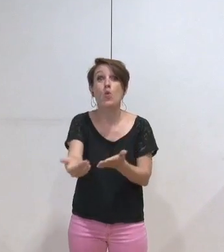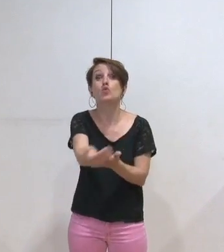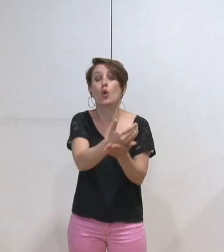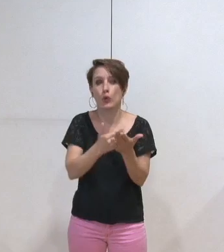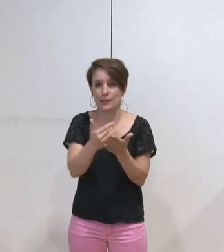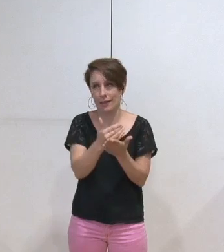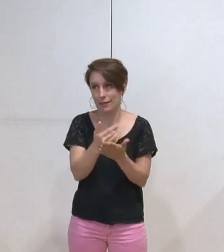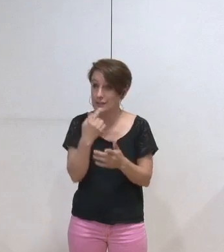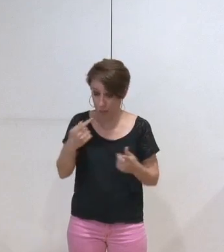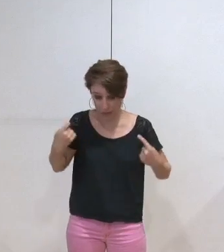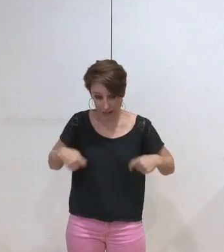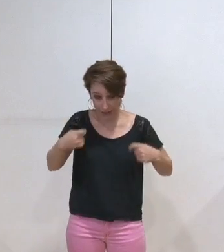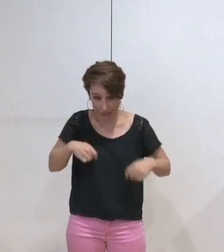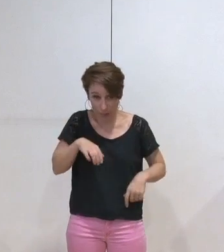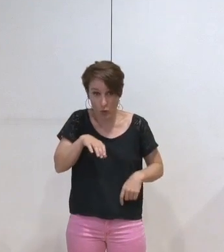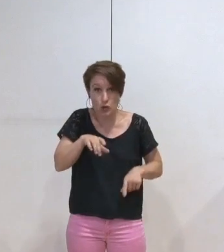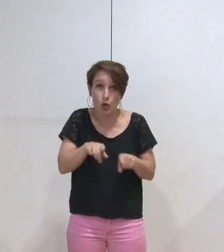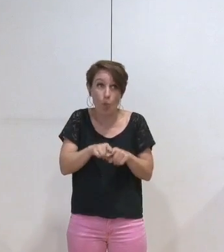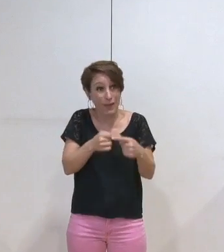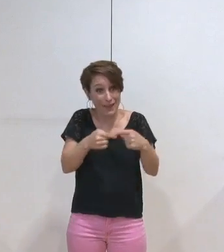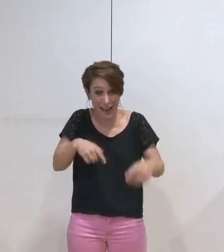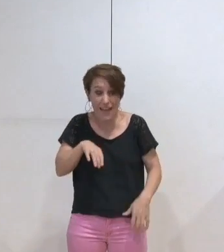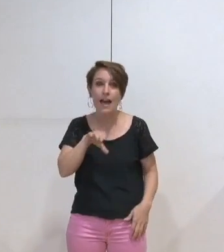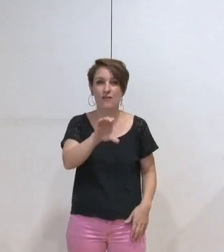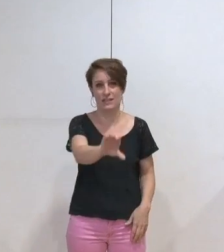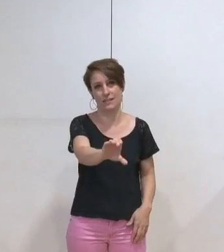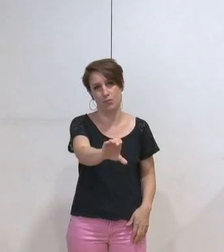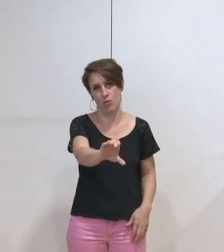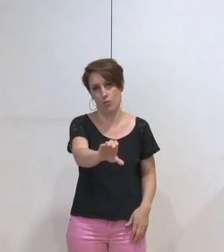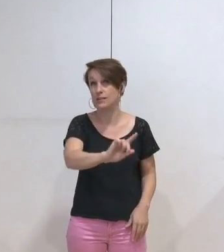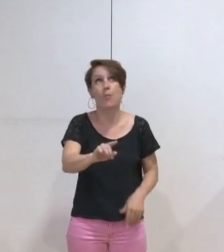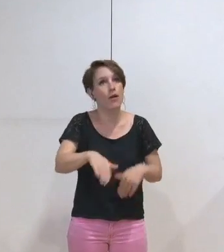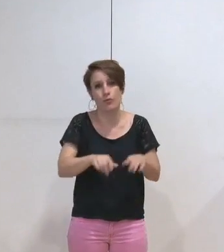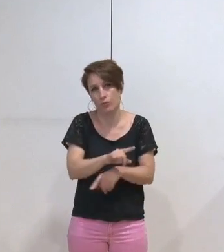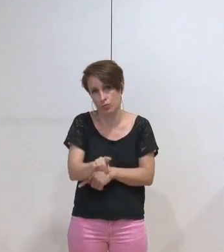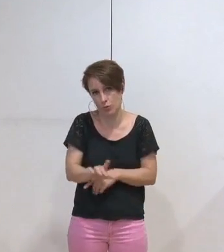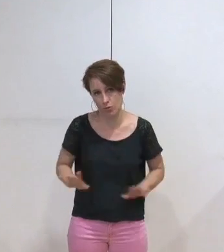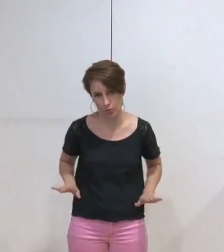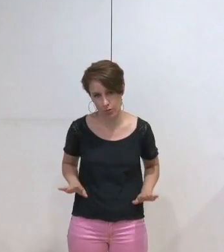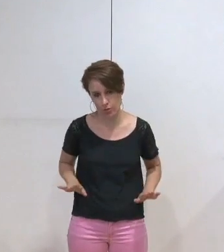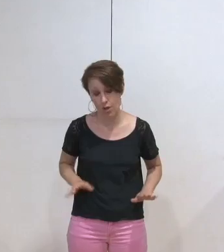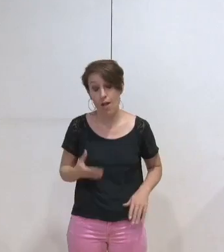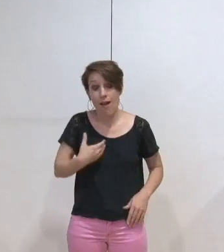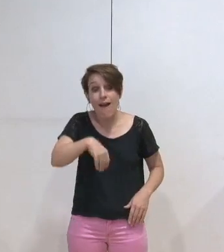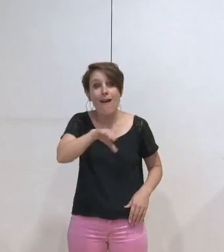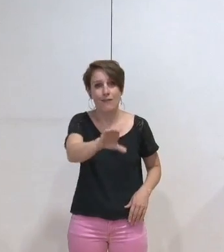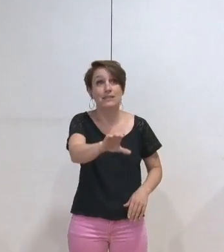cette dépense comme de l'investissement et non comme du fonction et plus précisément comme de l'investissement